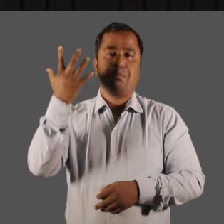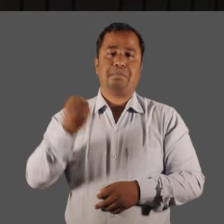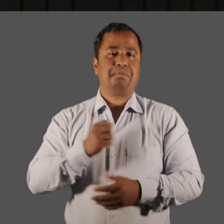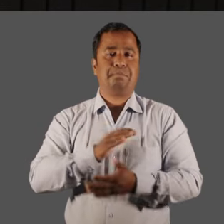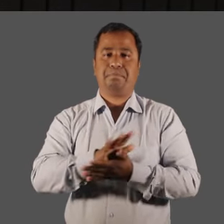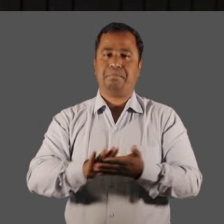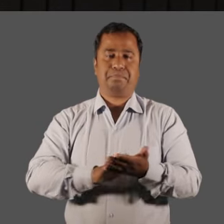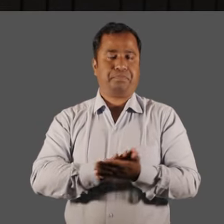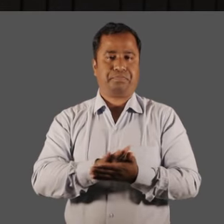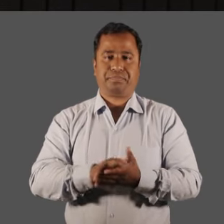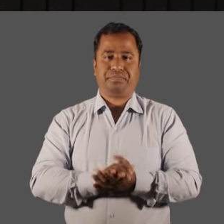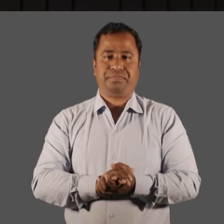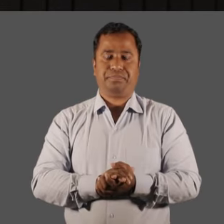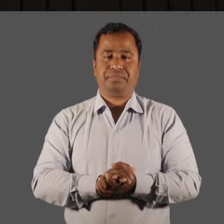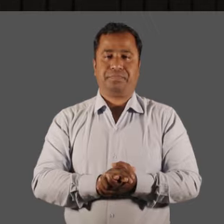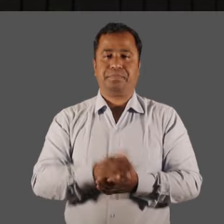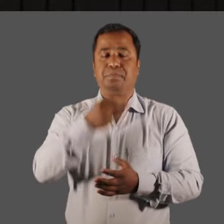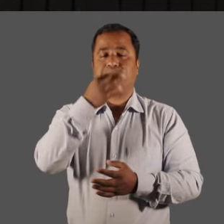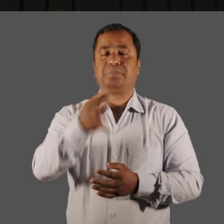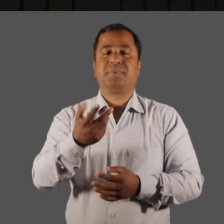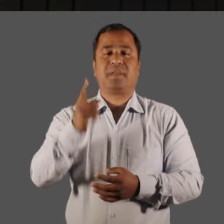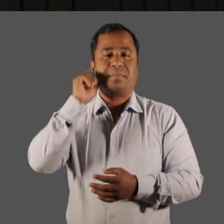এগুলা শুনিই নাই। ইভেন